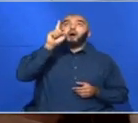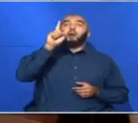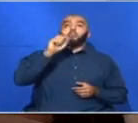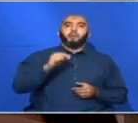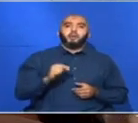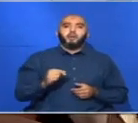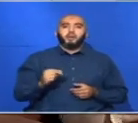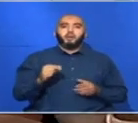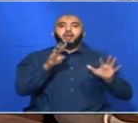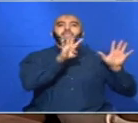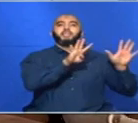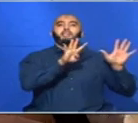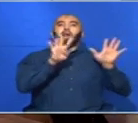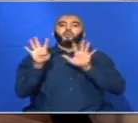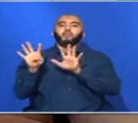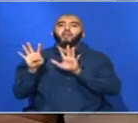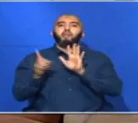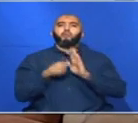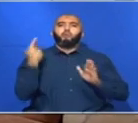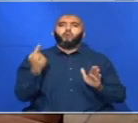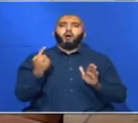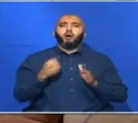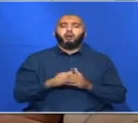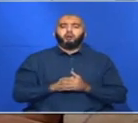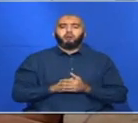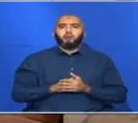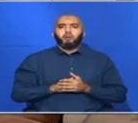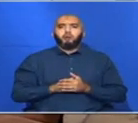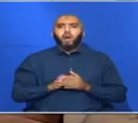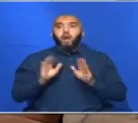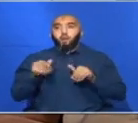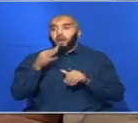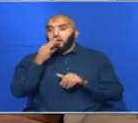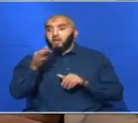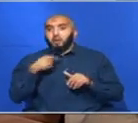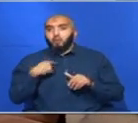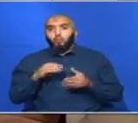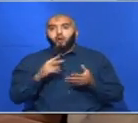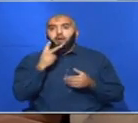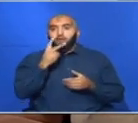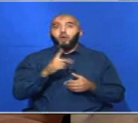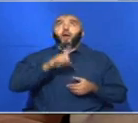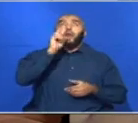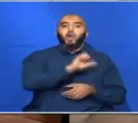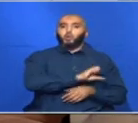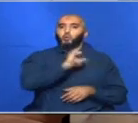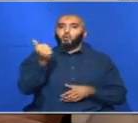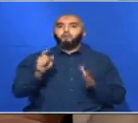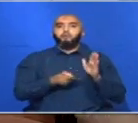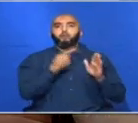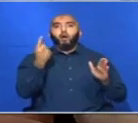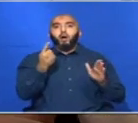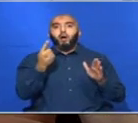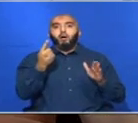لاسالنا يقول فرايته تماما المئه لان العلماء يقولون بان رؤيه الله عز وجل في